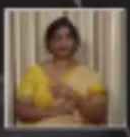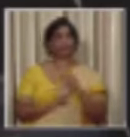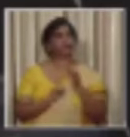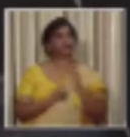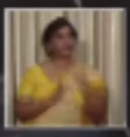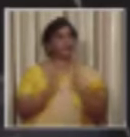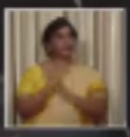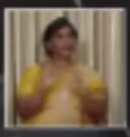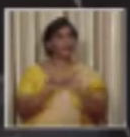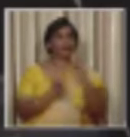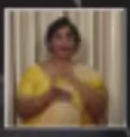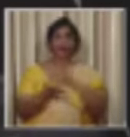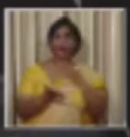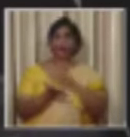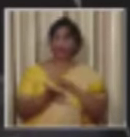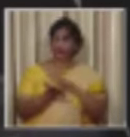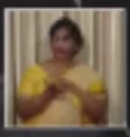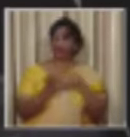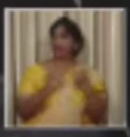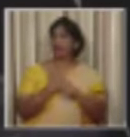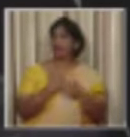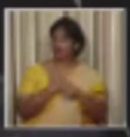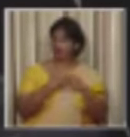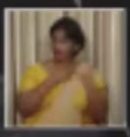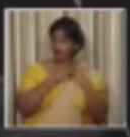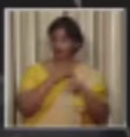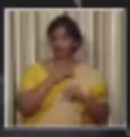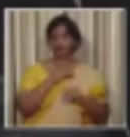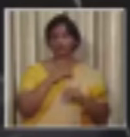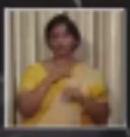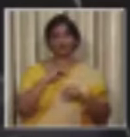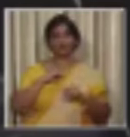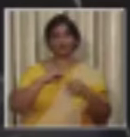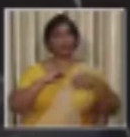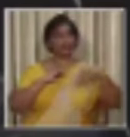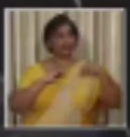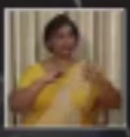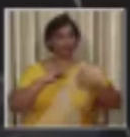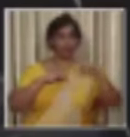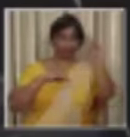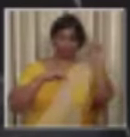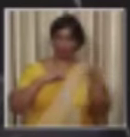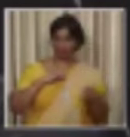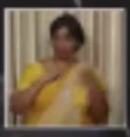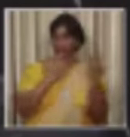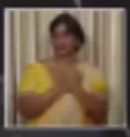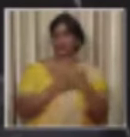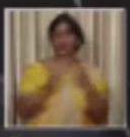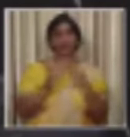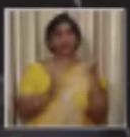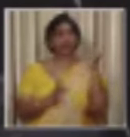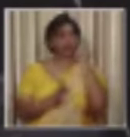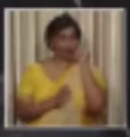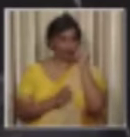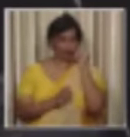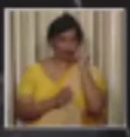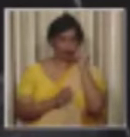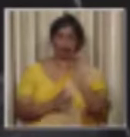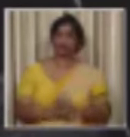ජනාධිපති මාධ්‍ය ඒකකයේ නිෂ්පාදනයක් විදියට ප්‍රධාන නළුවා විදියට අනුර කුමාර